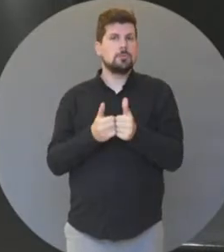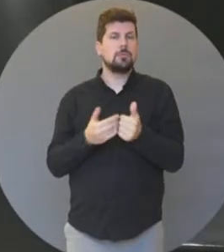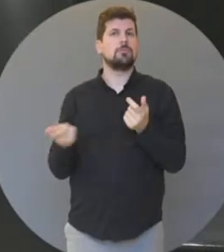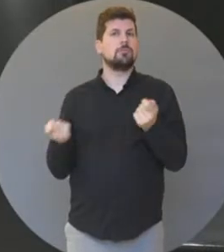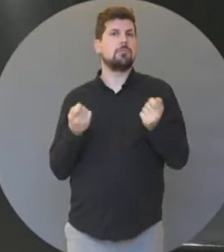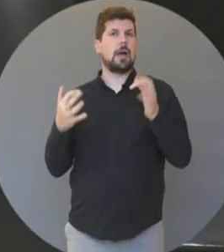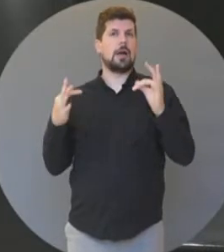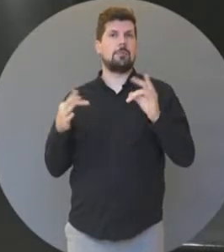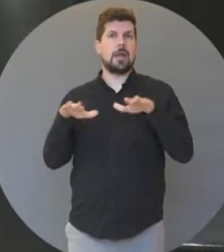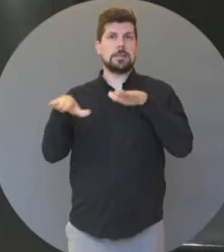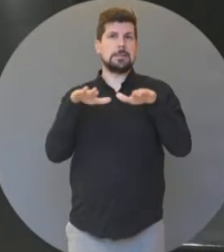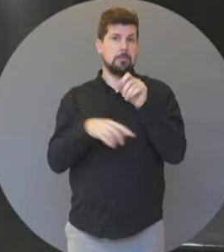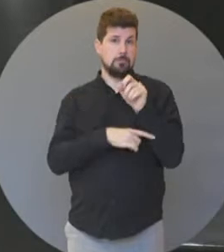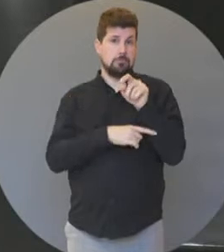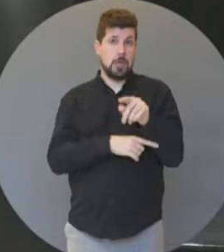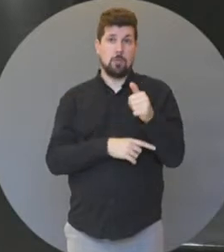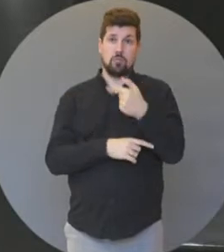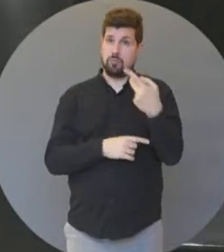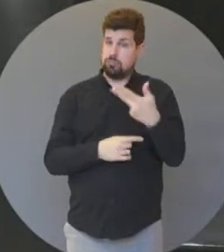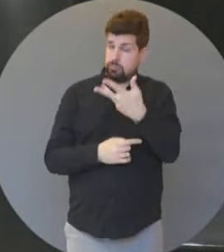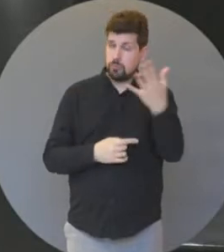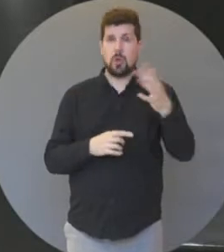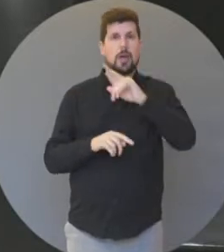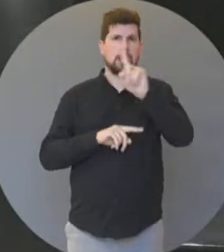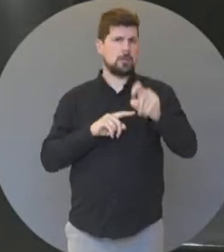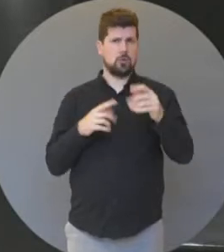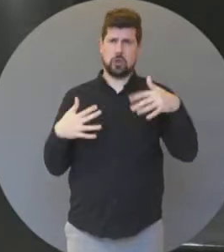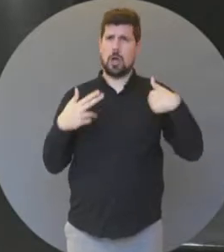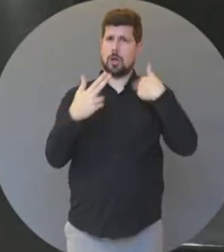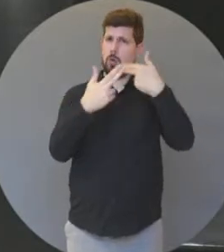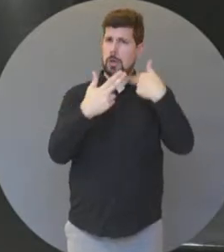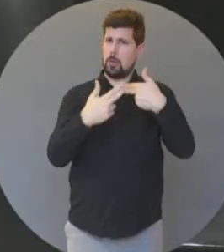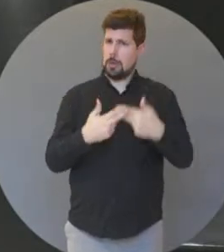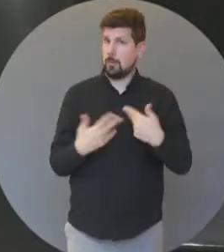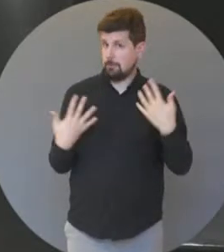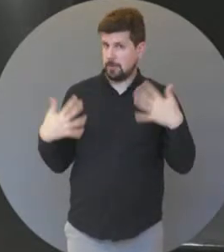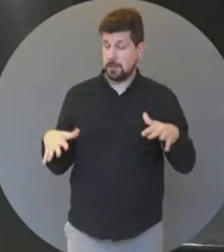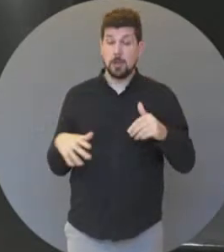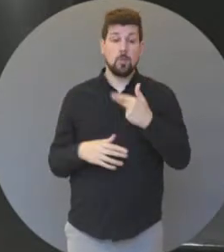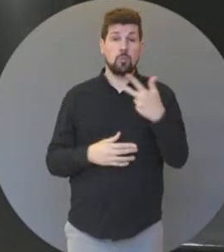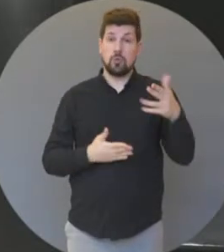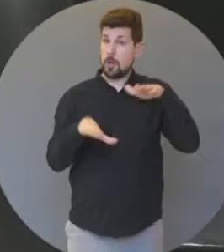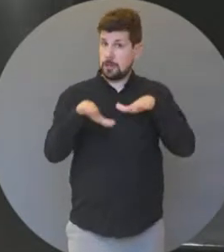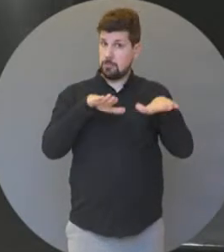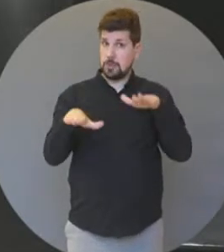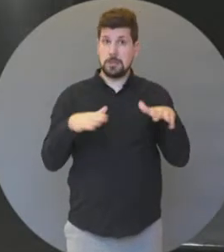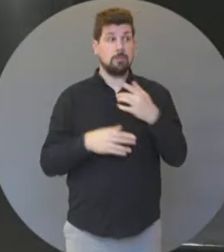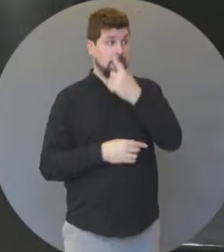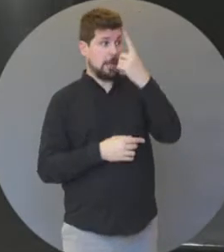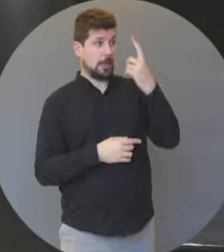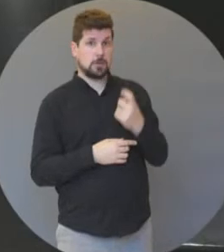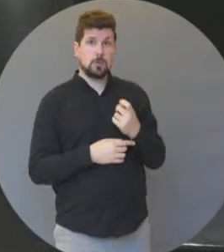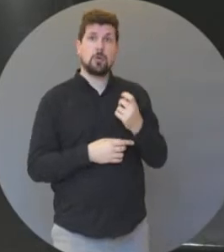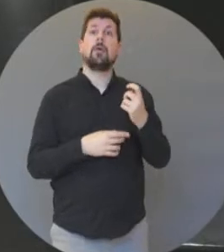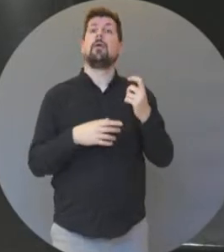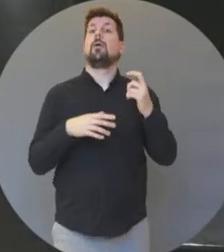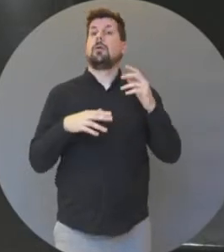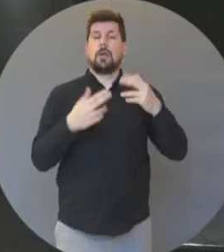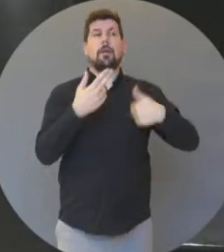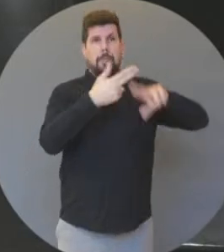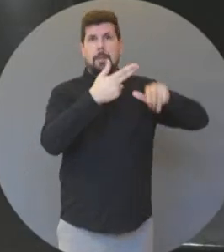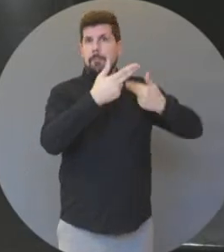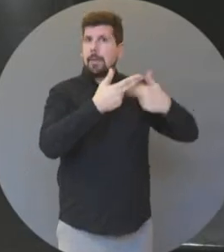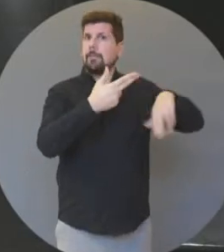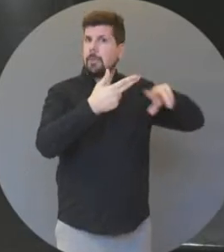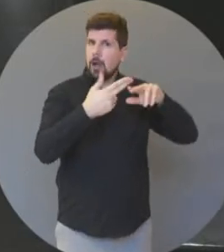qui a eu des nombreuses questions mais il y a quand même eu des questions sur lesquelles on a répondu et d'ailleurs des clics qui nous ont demandé de ce fait suite aux réponses effectivement